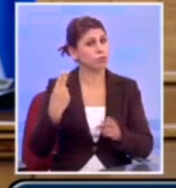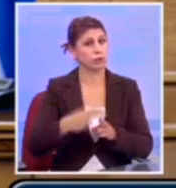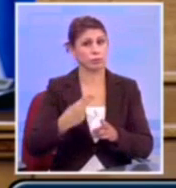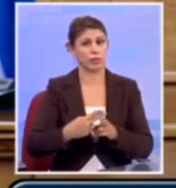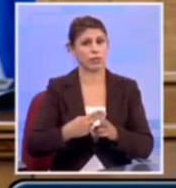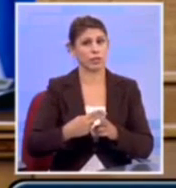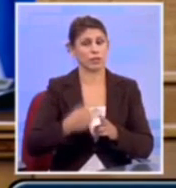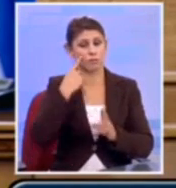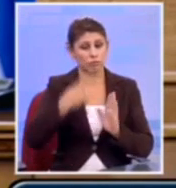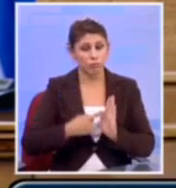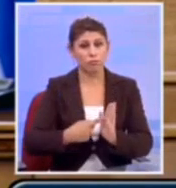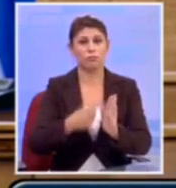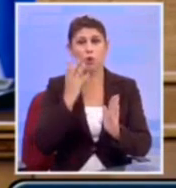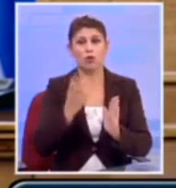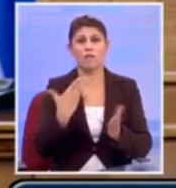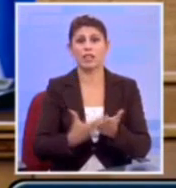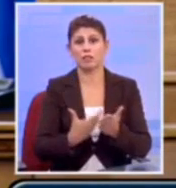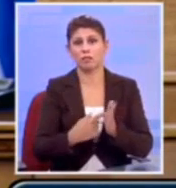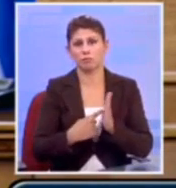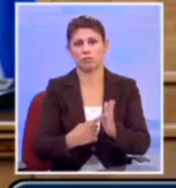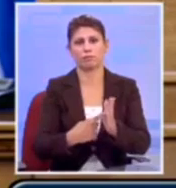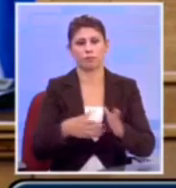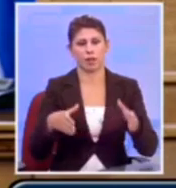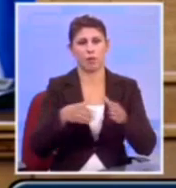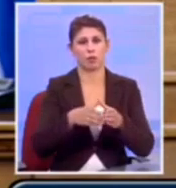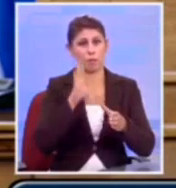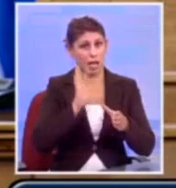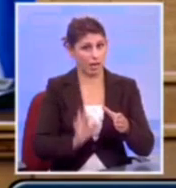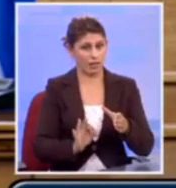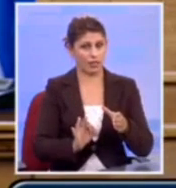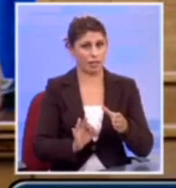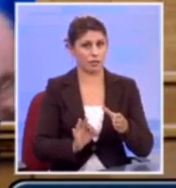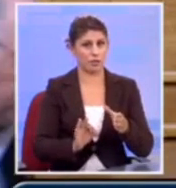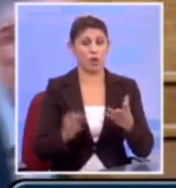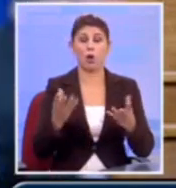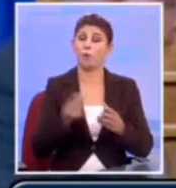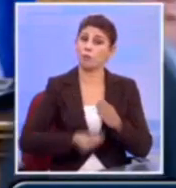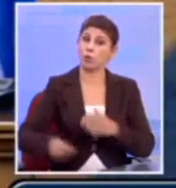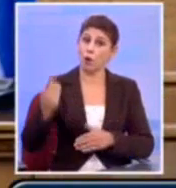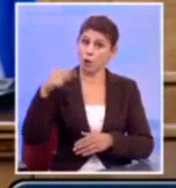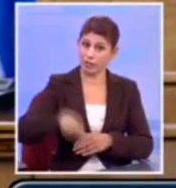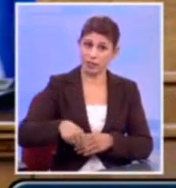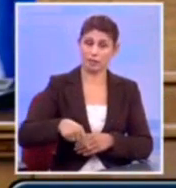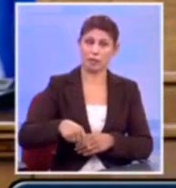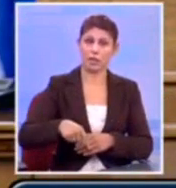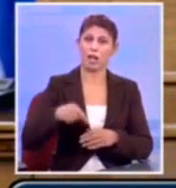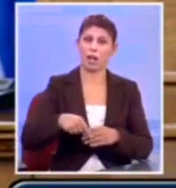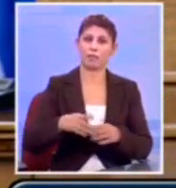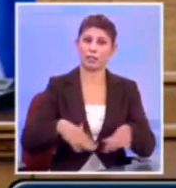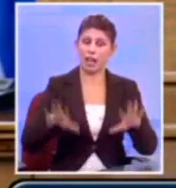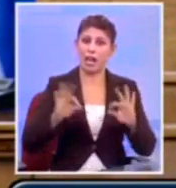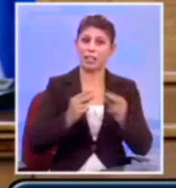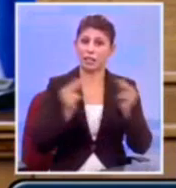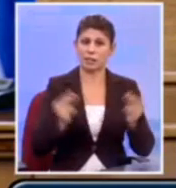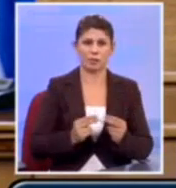φως πολύ σοβαρά στοιχεία. Η Επιτροπή Αλήθειας λοιπόν, πολύ δε περισσότερο σήμερα σε αυτά τα πρώτα